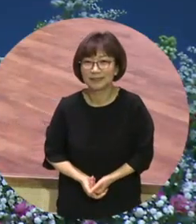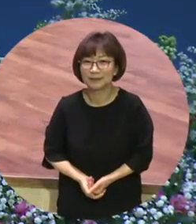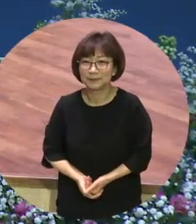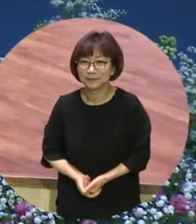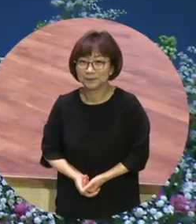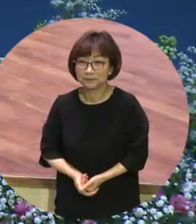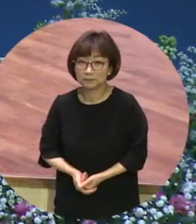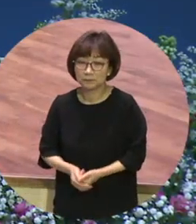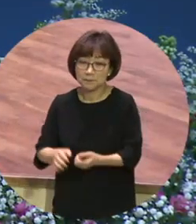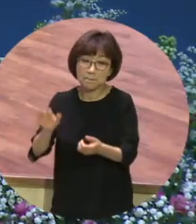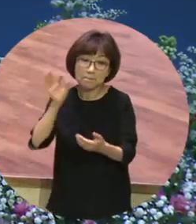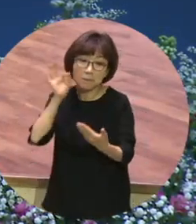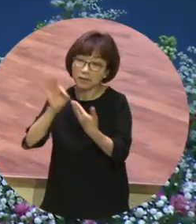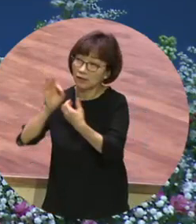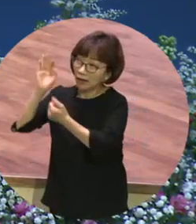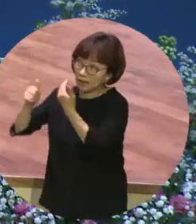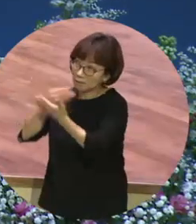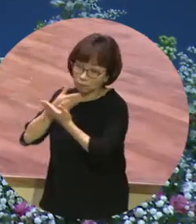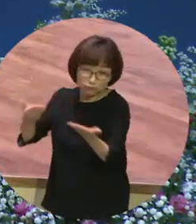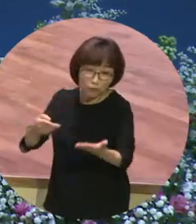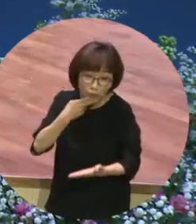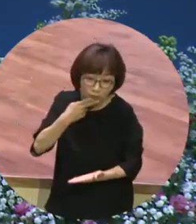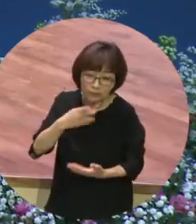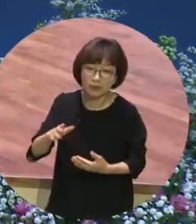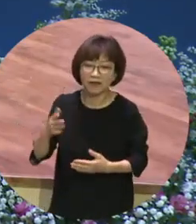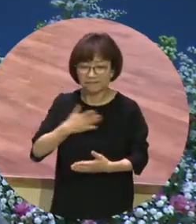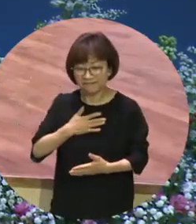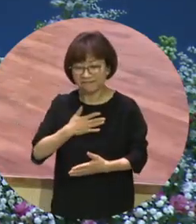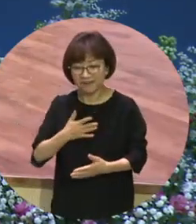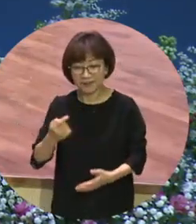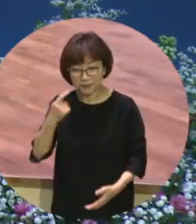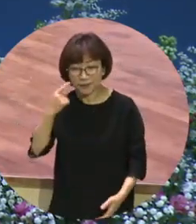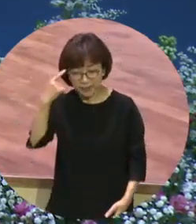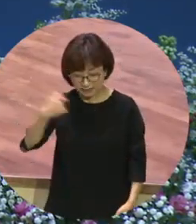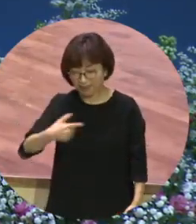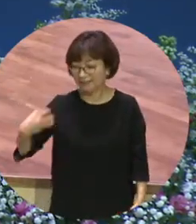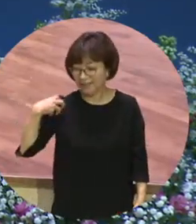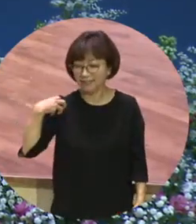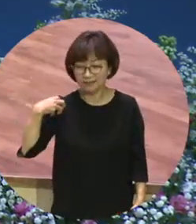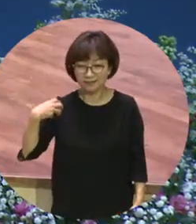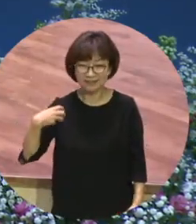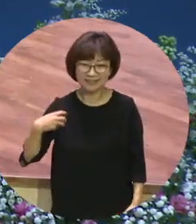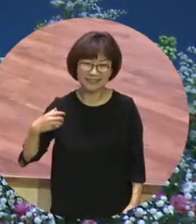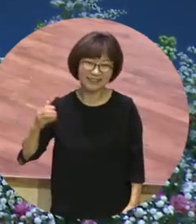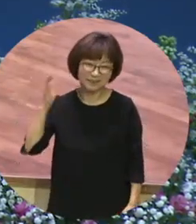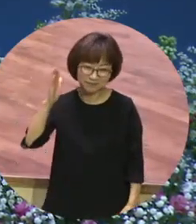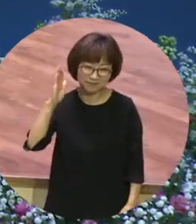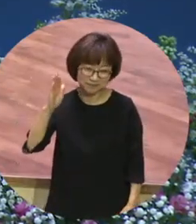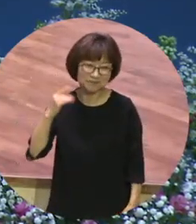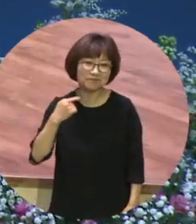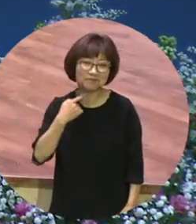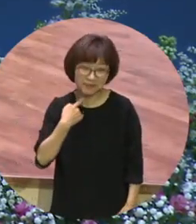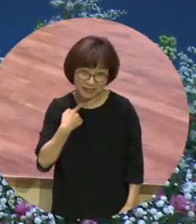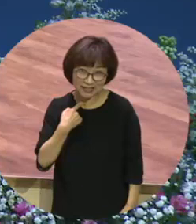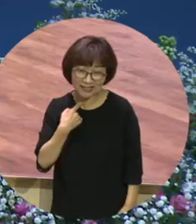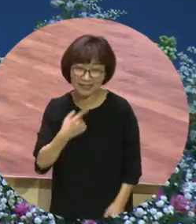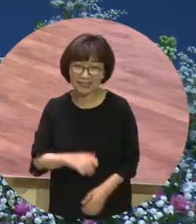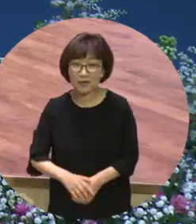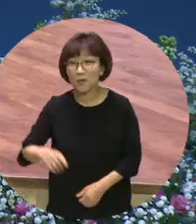안 받으면 내가 책임질게 그러더라고. 이야, 그 정도로 확신이 있는 거요. 여러분, 처음 한 사람들은 하는